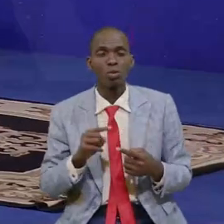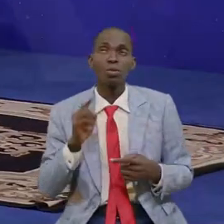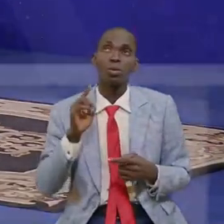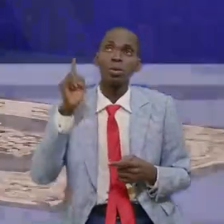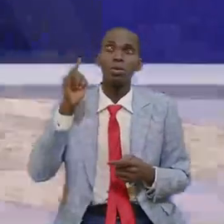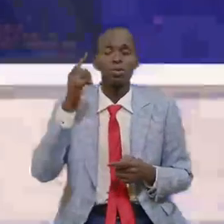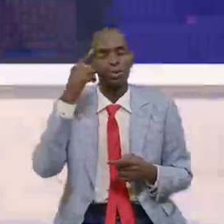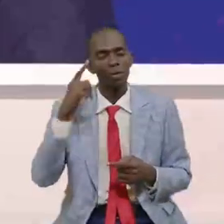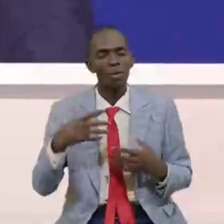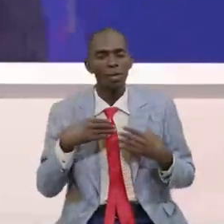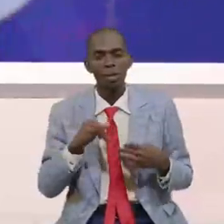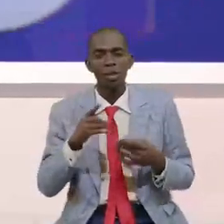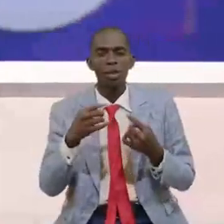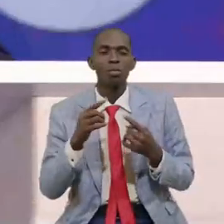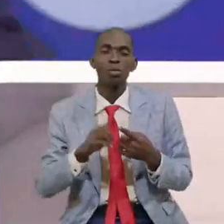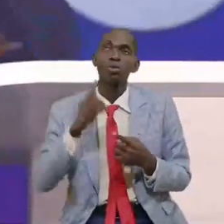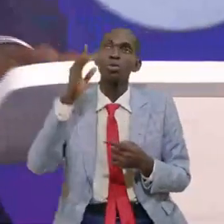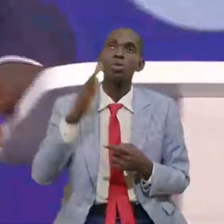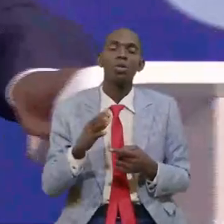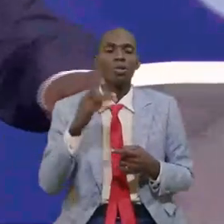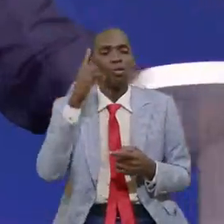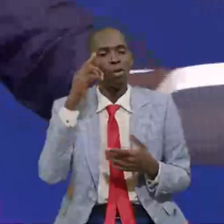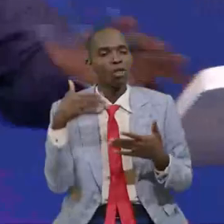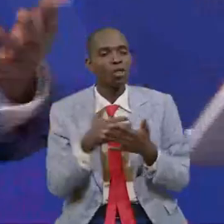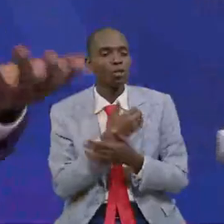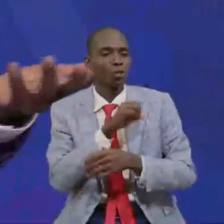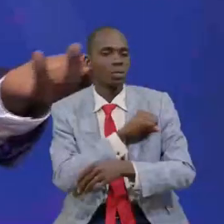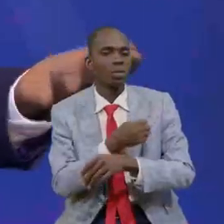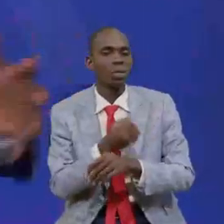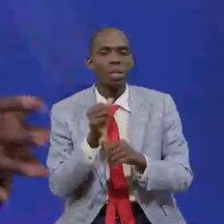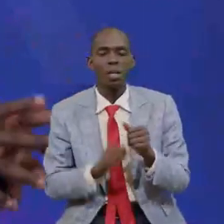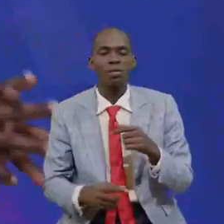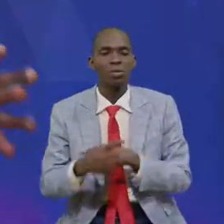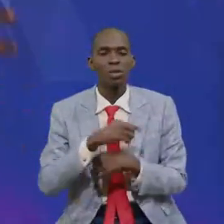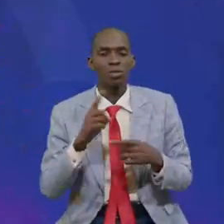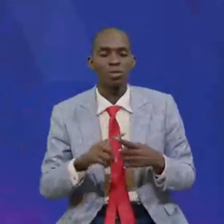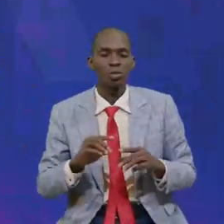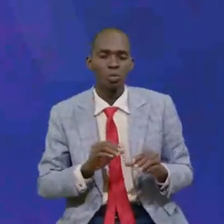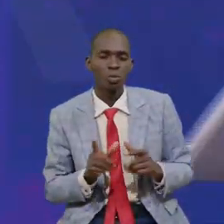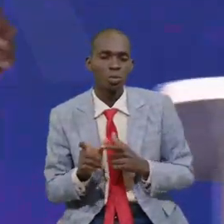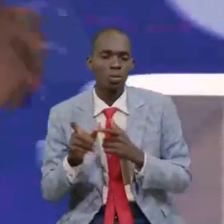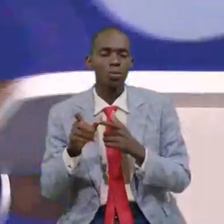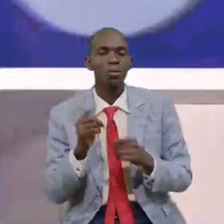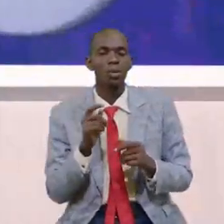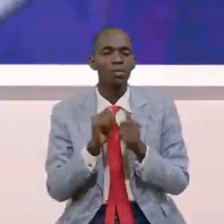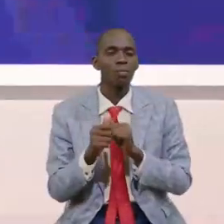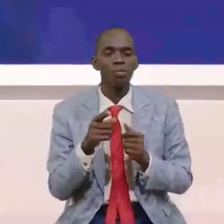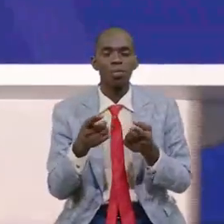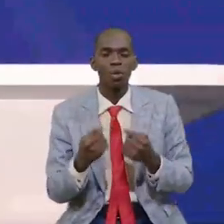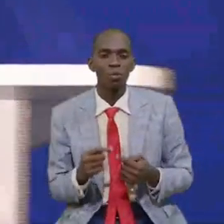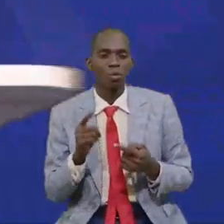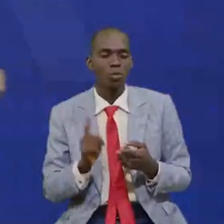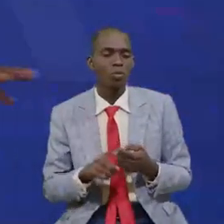croire. Il vient à Dieu pour nouvelle force chaque jour. Pour faire la course, il doit croire. Il vient à Dieu pour